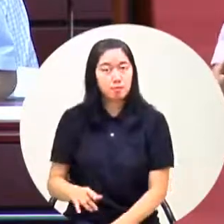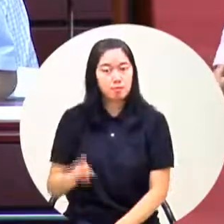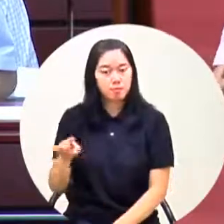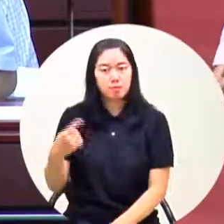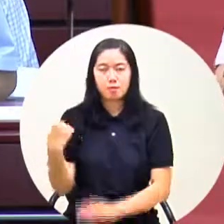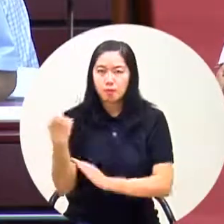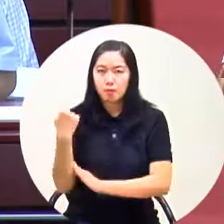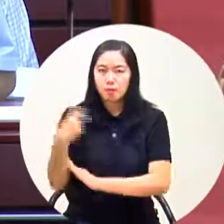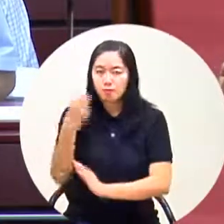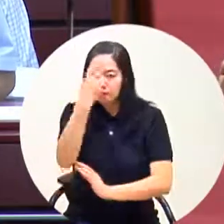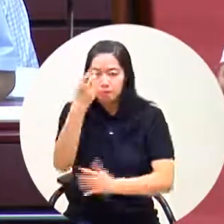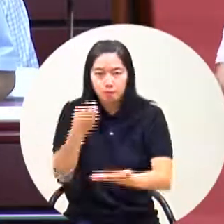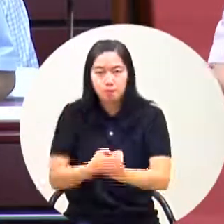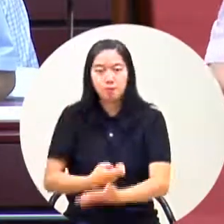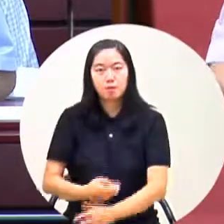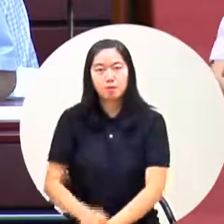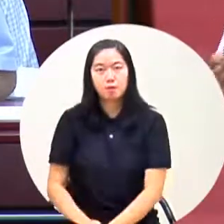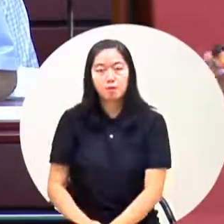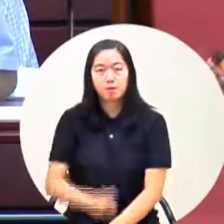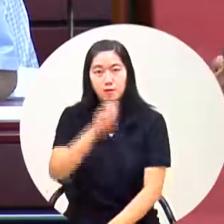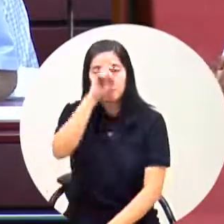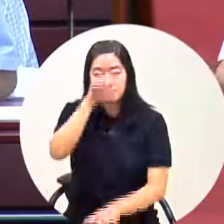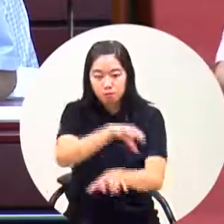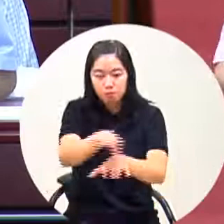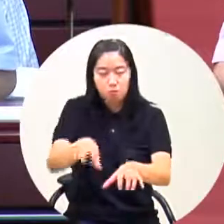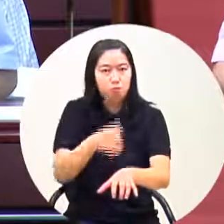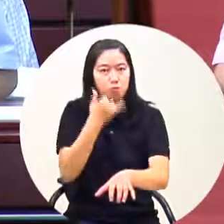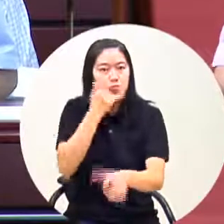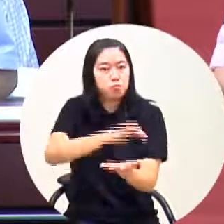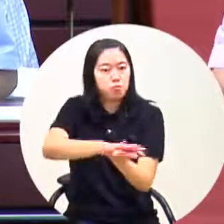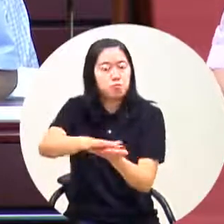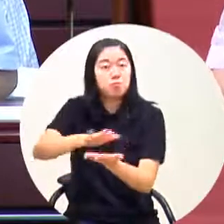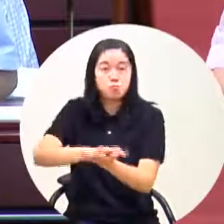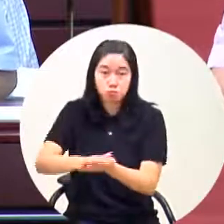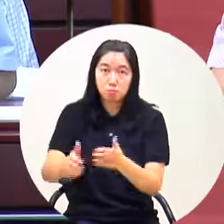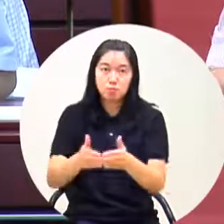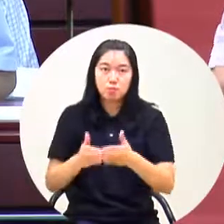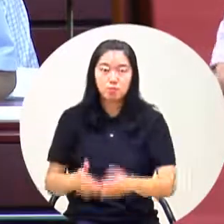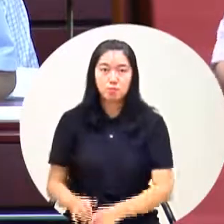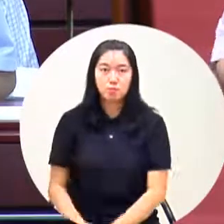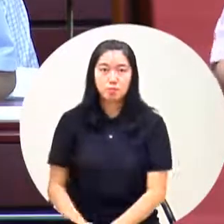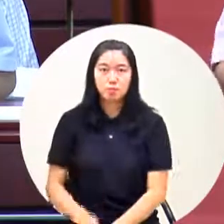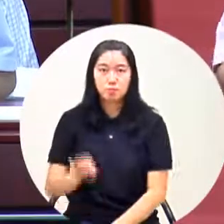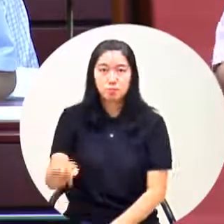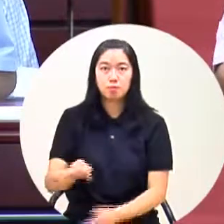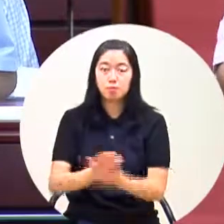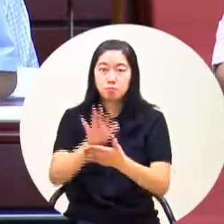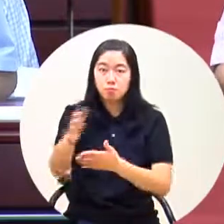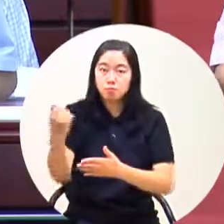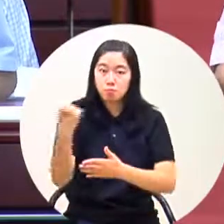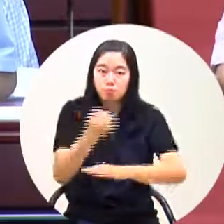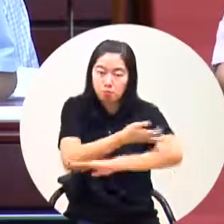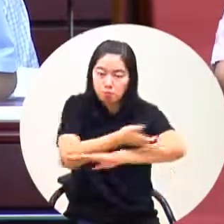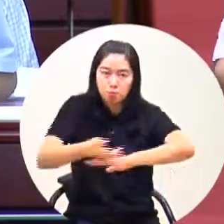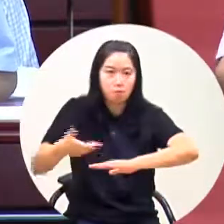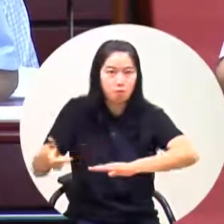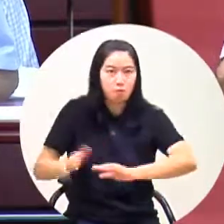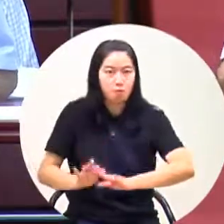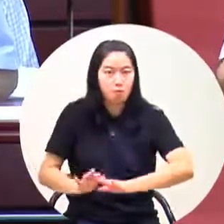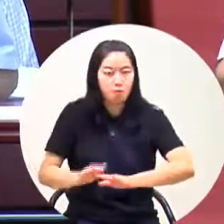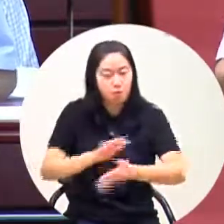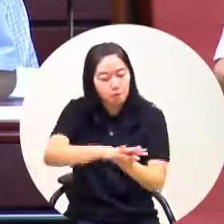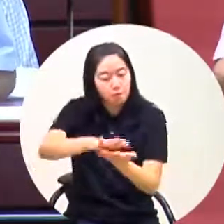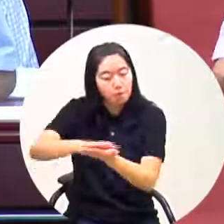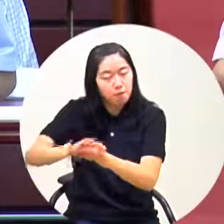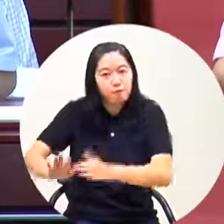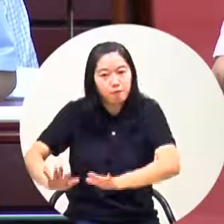啊，让我们这个环境能更加的干净啊，那样，让我们的后进溪也更来越来越漂亮啊，那样。所